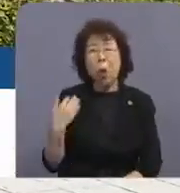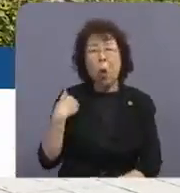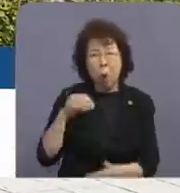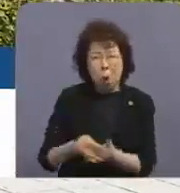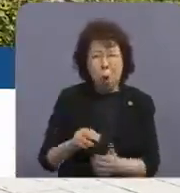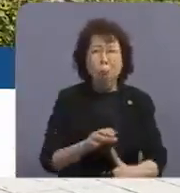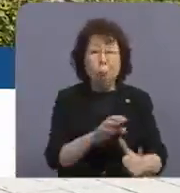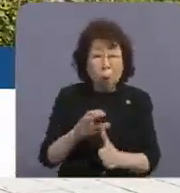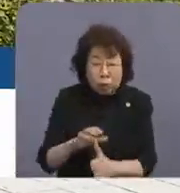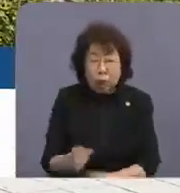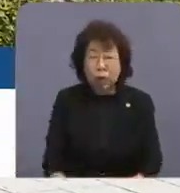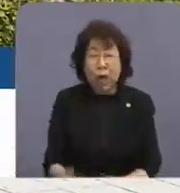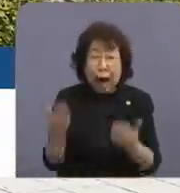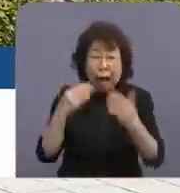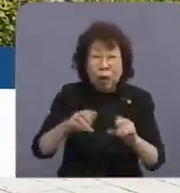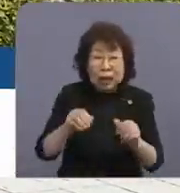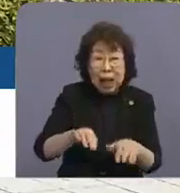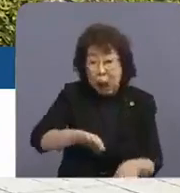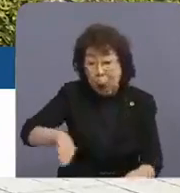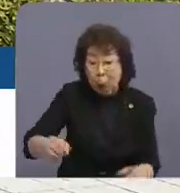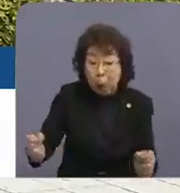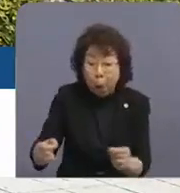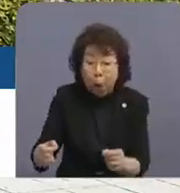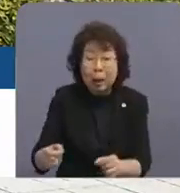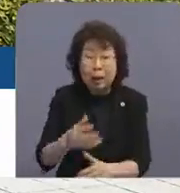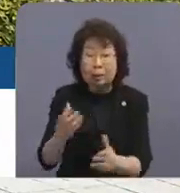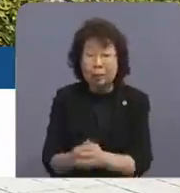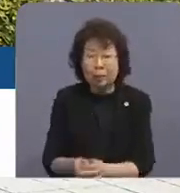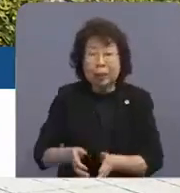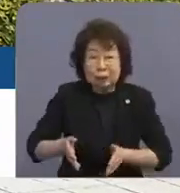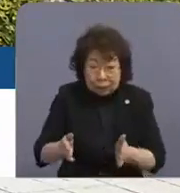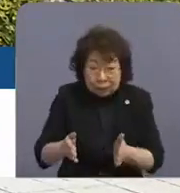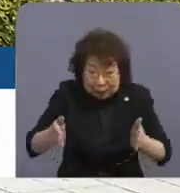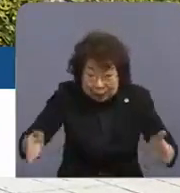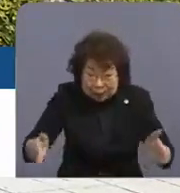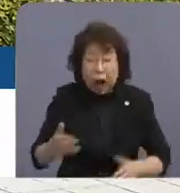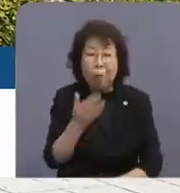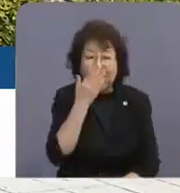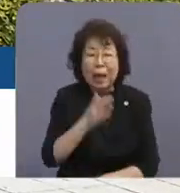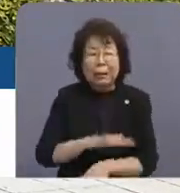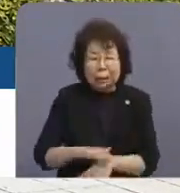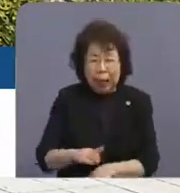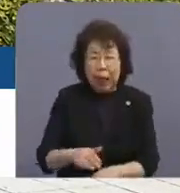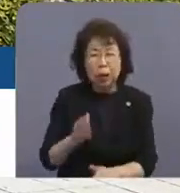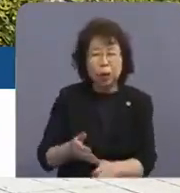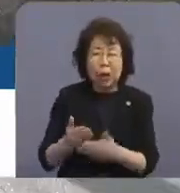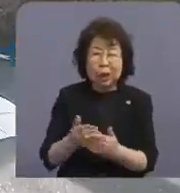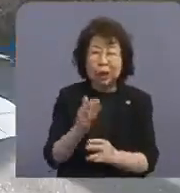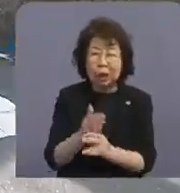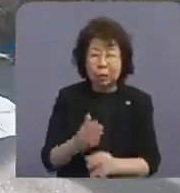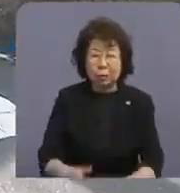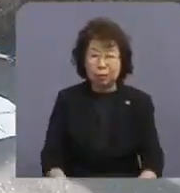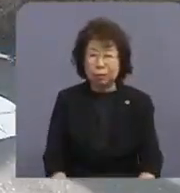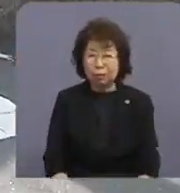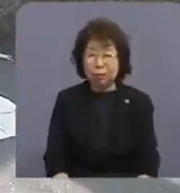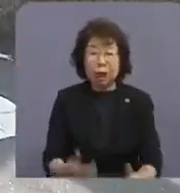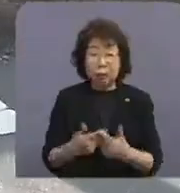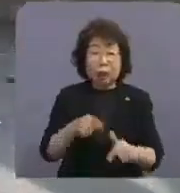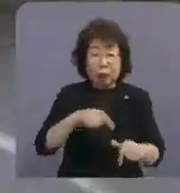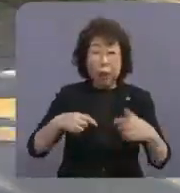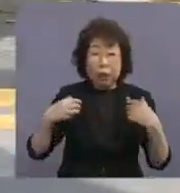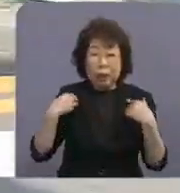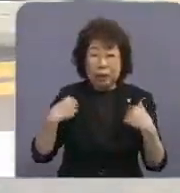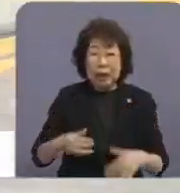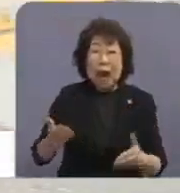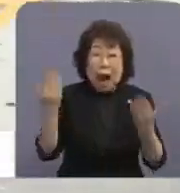하고 학교 부지를 최소화해서 아이들 통학로를 확보하도록 그렇게 요구를 했습니다. 부산시 교육청은